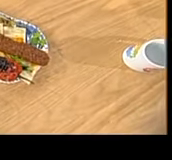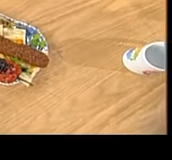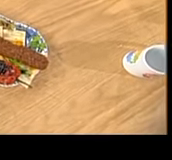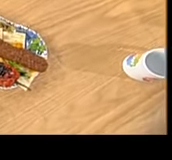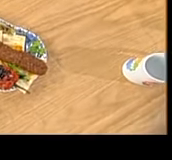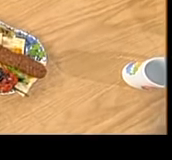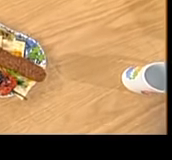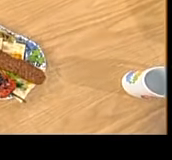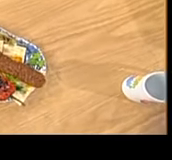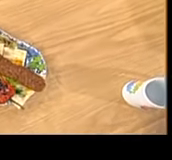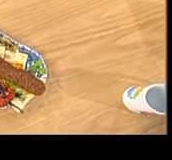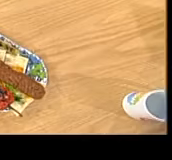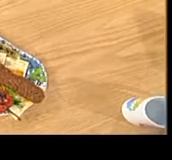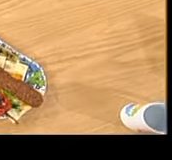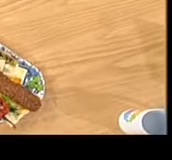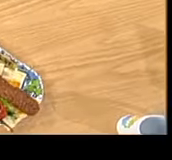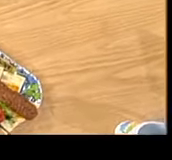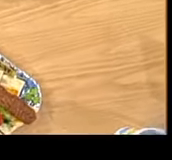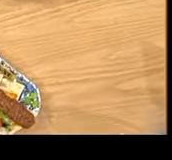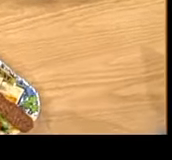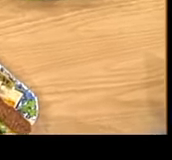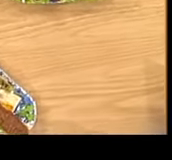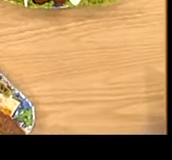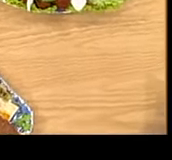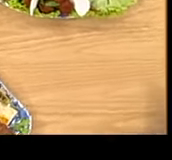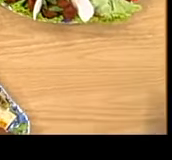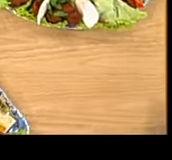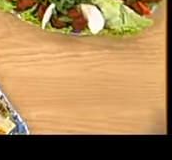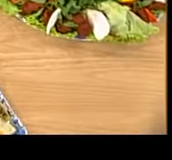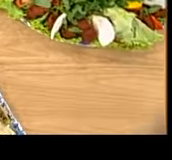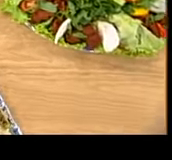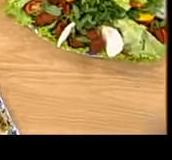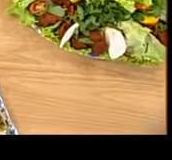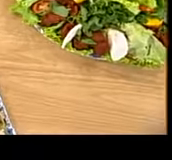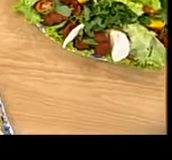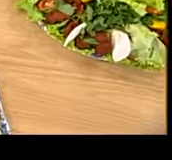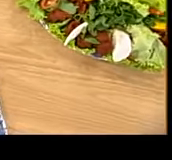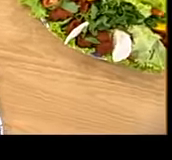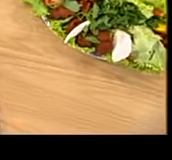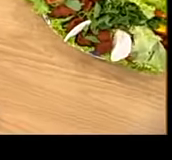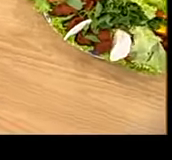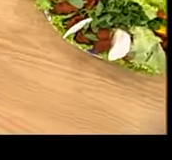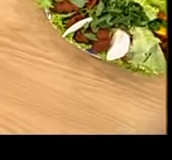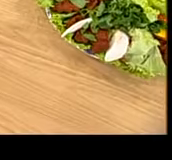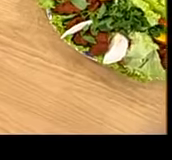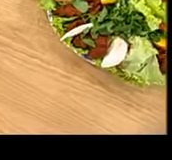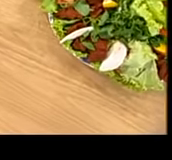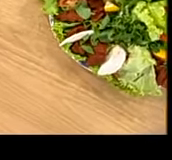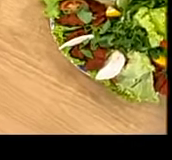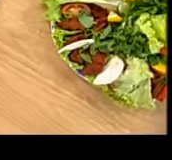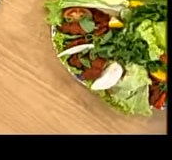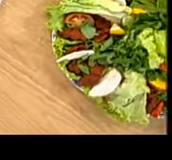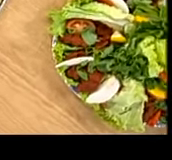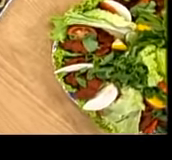baksınlar. Hasan usta da bize bahsetse. Artık ağlamamızı durdurabildik mi biraz, duygulanmamızı? Evet. Yahu yani mahvettiniz beni bu